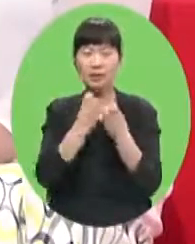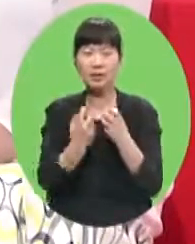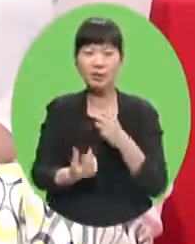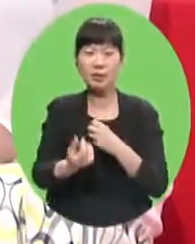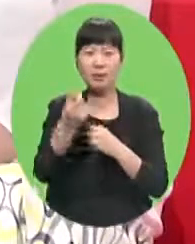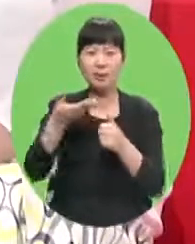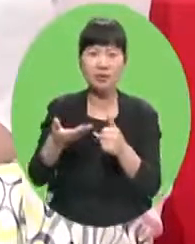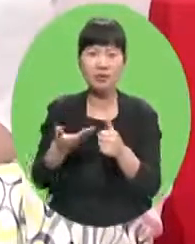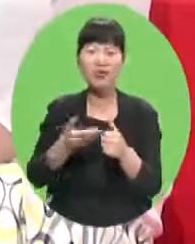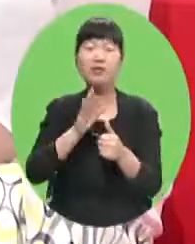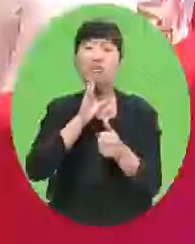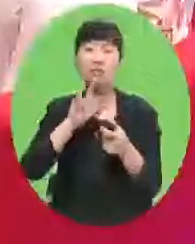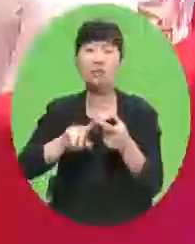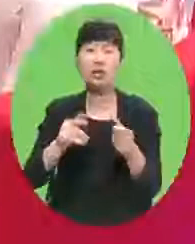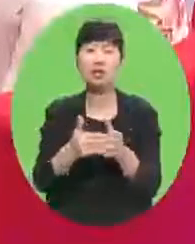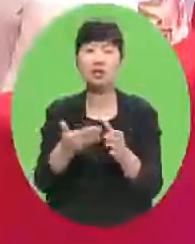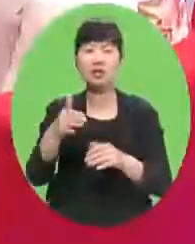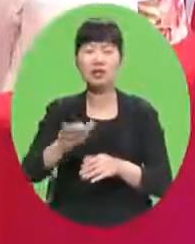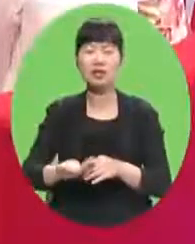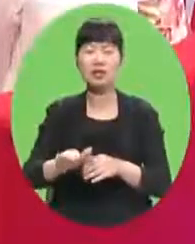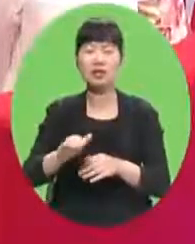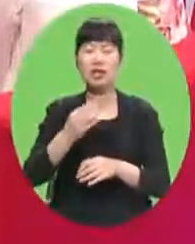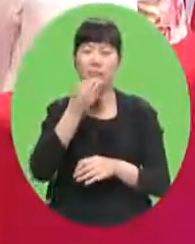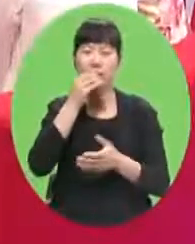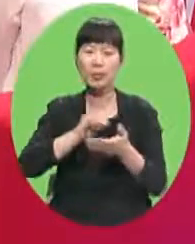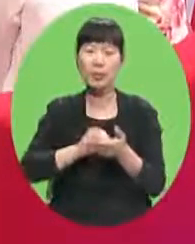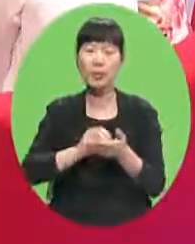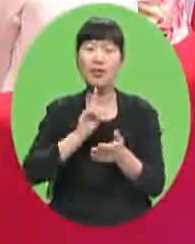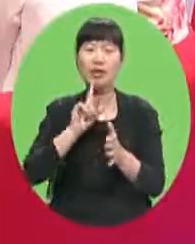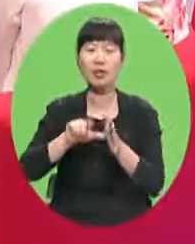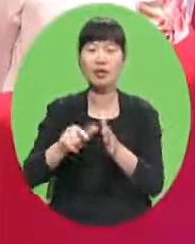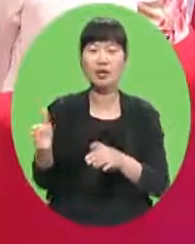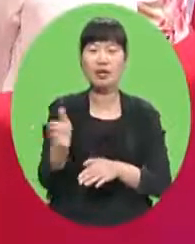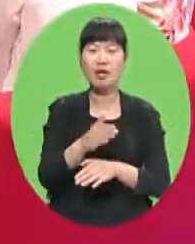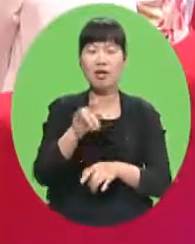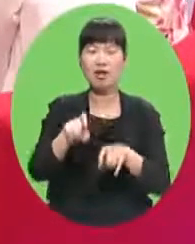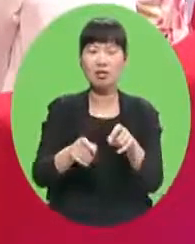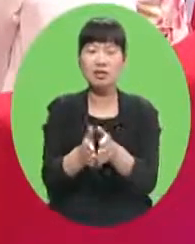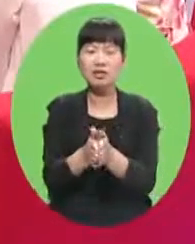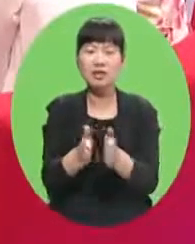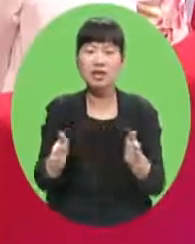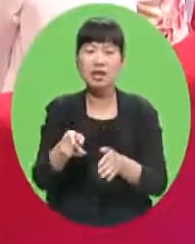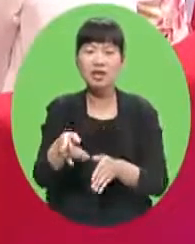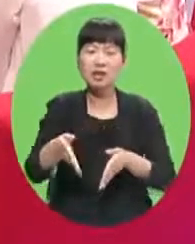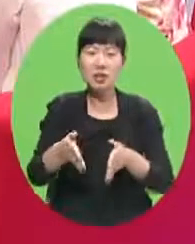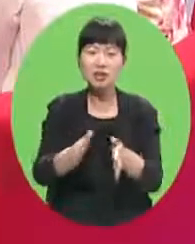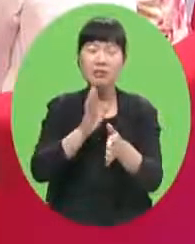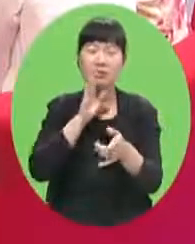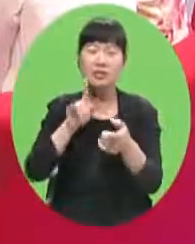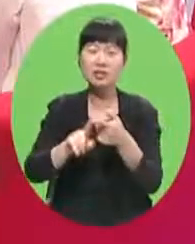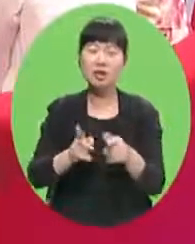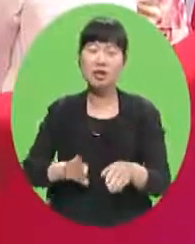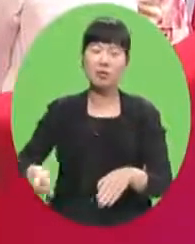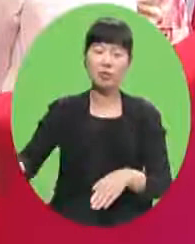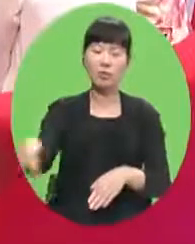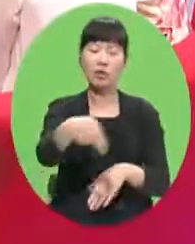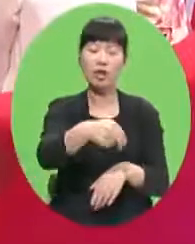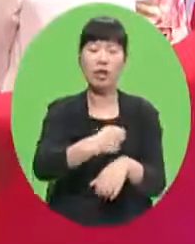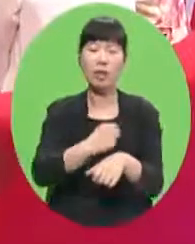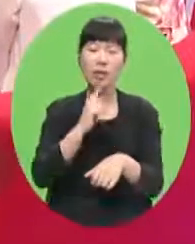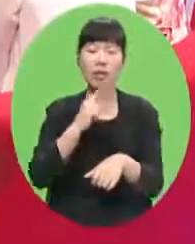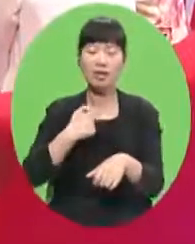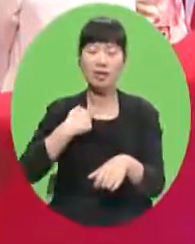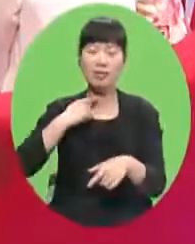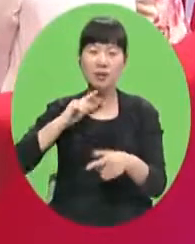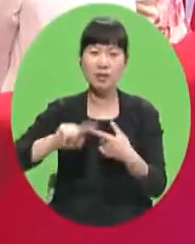빨리빨리 제공해 주는 것이 맞지만 돌만 돼도 걷기 시작하면 이 길로 가는 게 맞는데 애는 이렇게 자꾸 돌아가려고 해요. 그것이 내